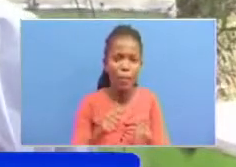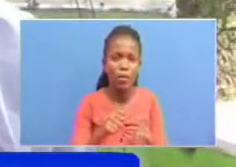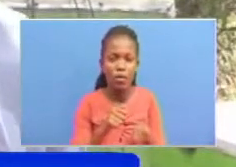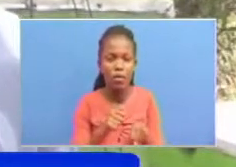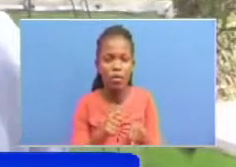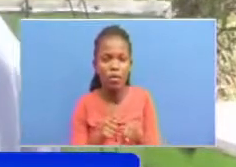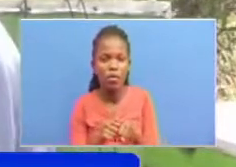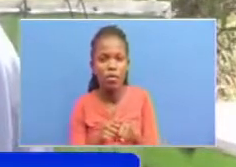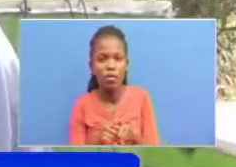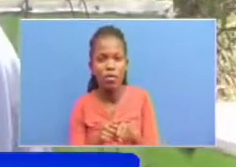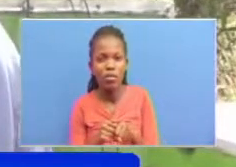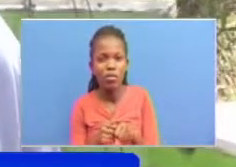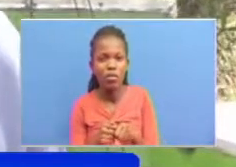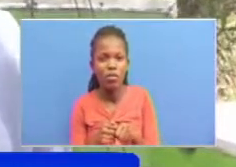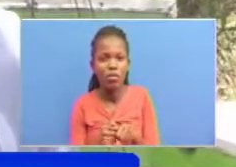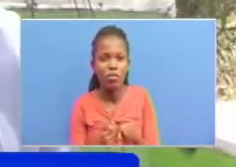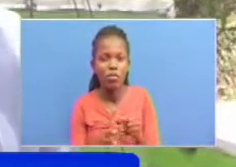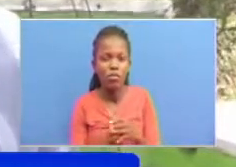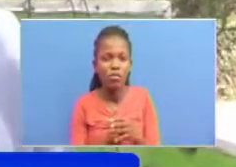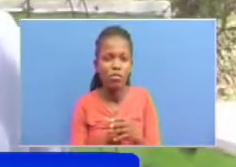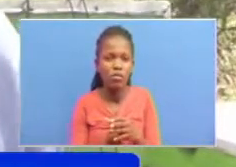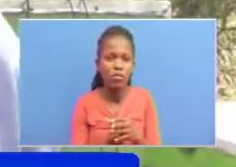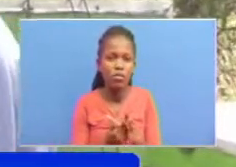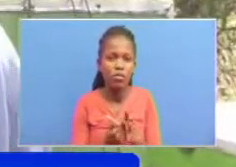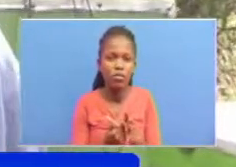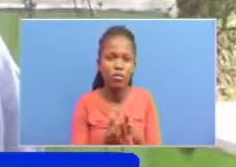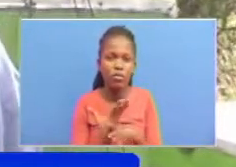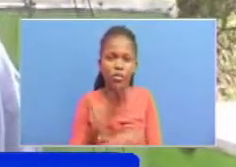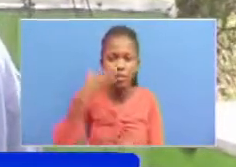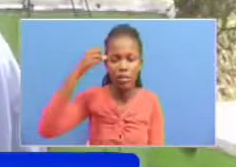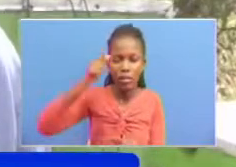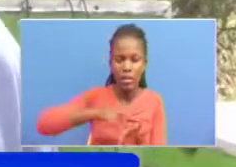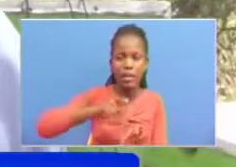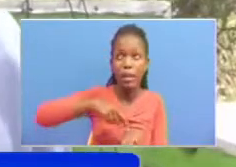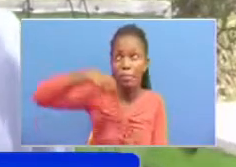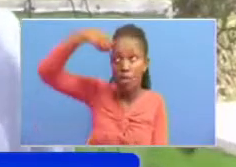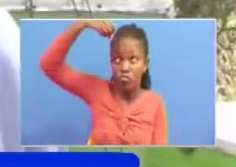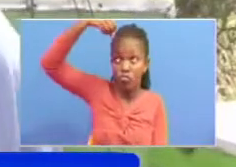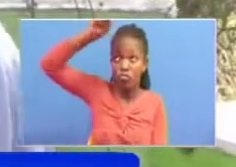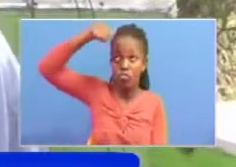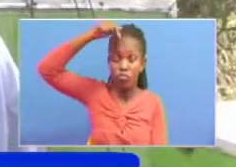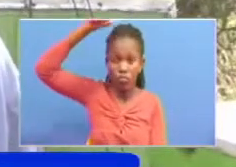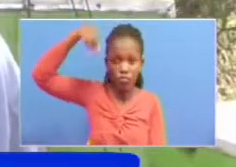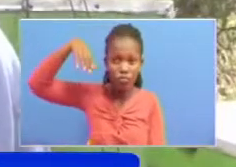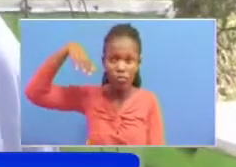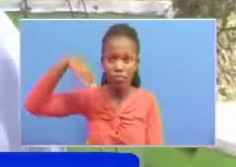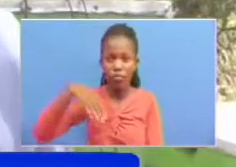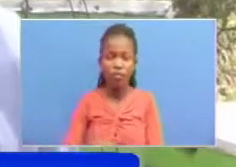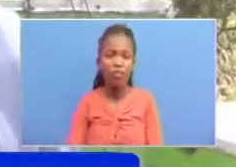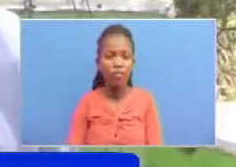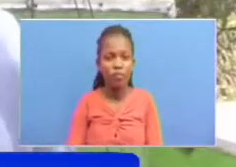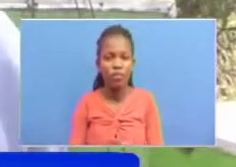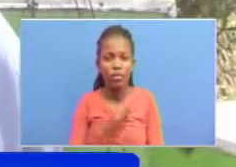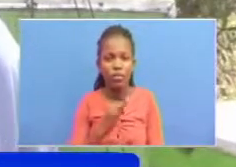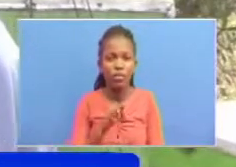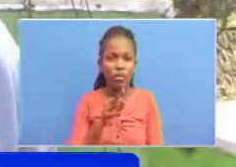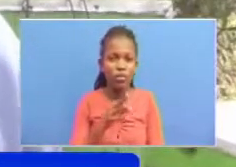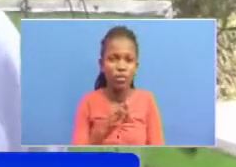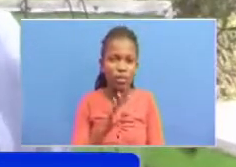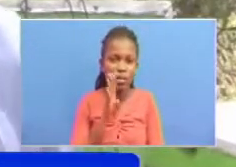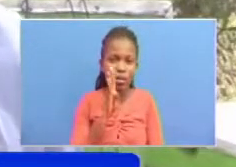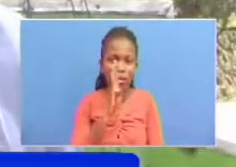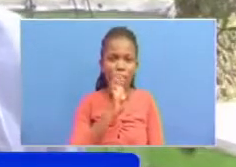jela kwezi wa ugedhi ya ni wa vesti. Na kuhunu ndu kuma uki uwe na miatu wizi